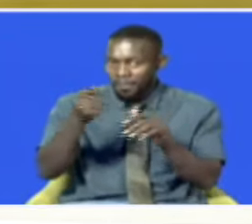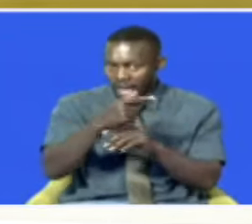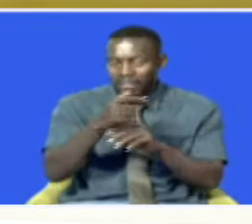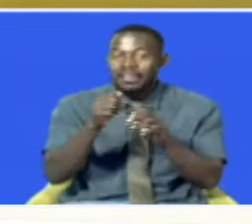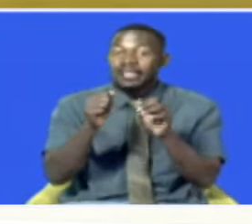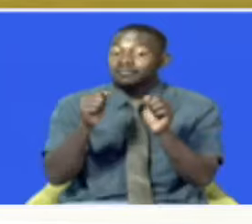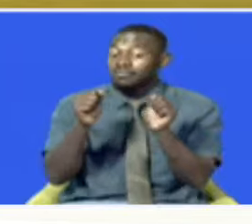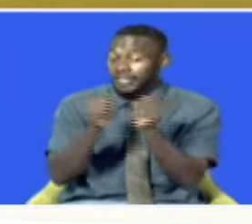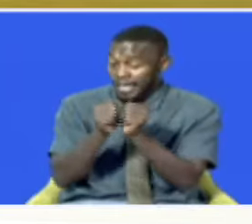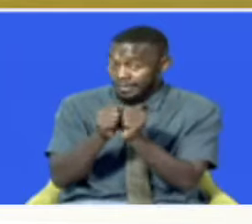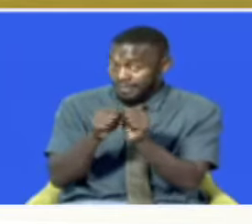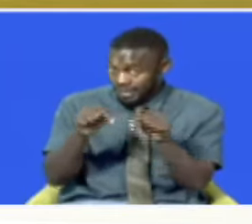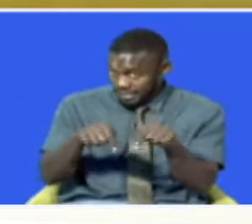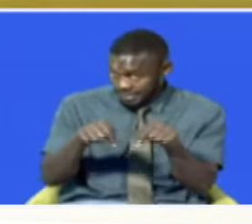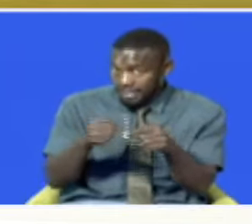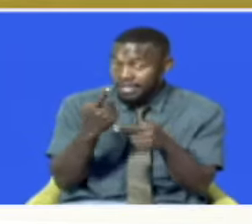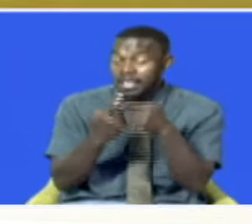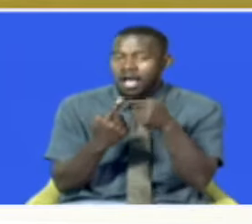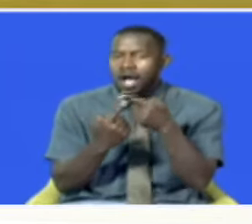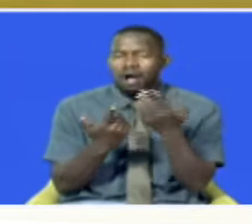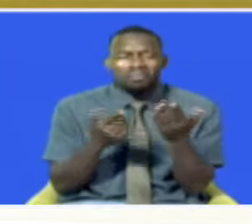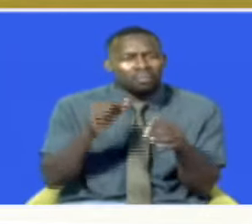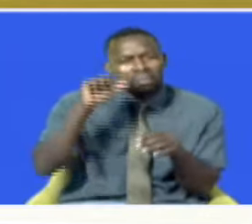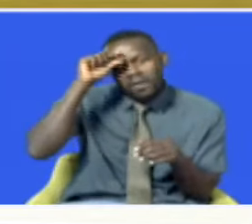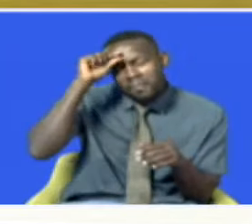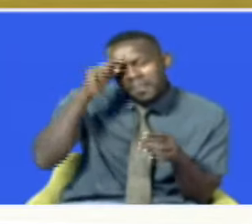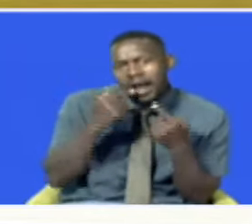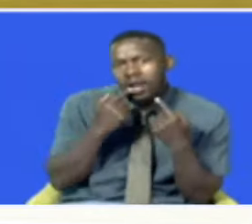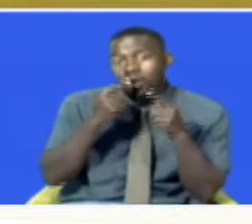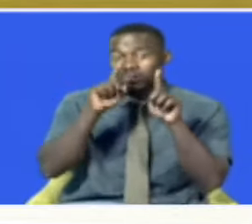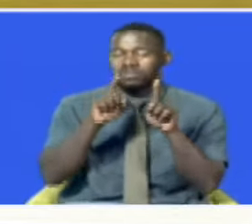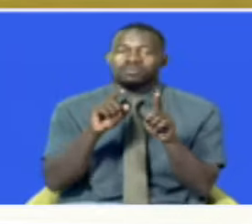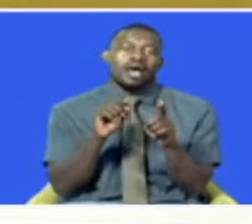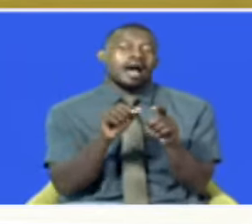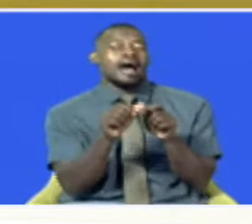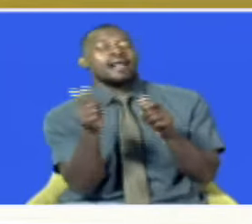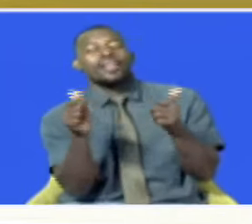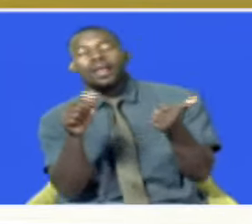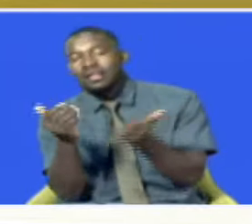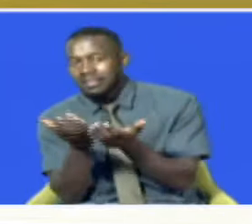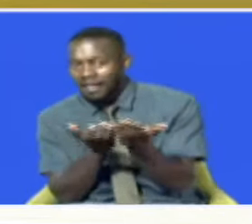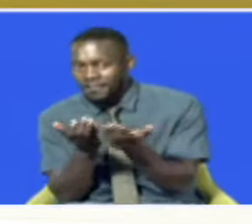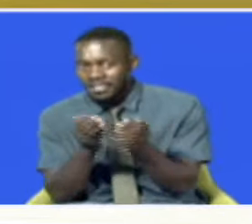Kadhalika, serikali imetangaza kwamba huduma zingine kama zile za dharura na afya ya akili